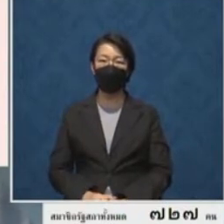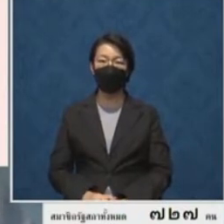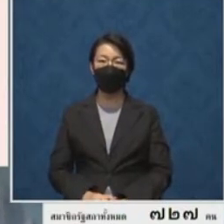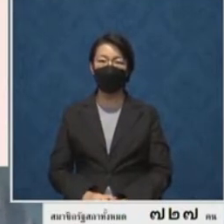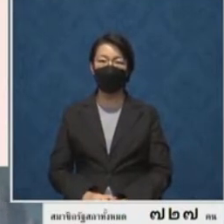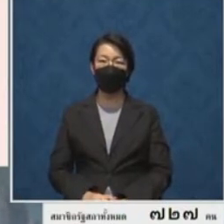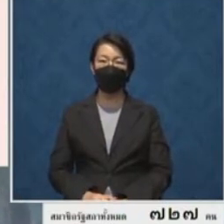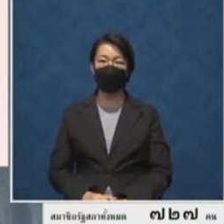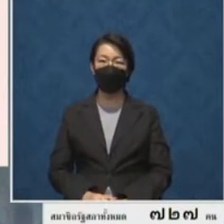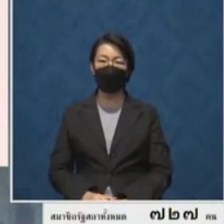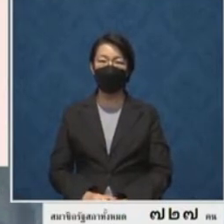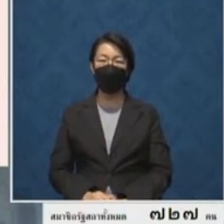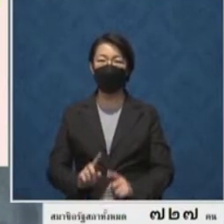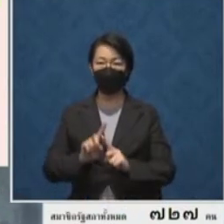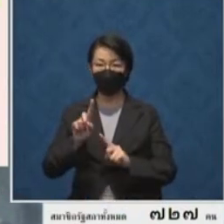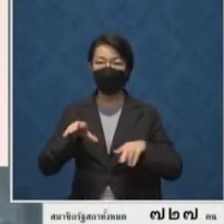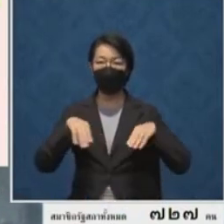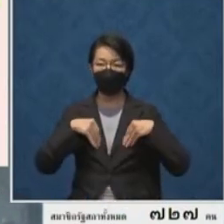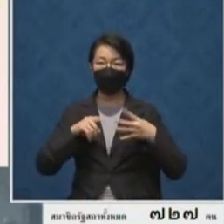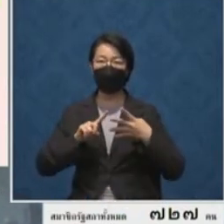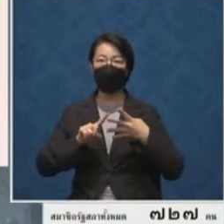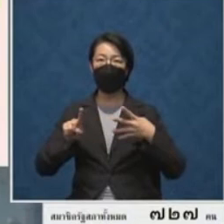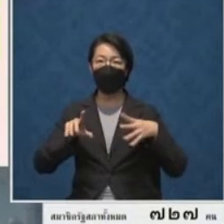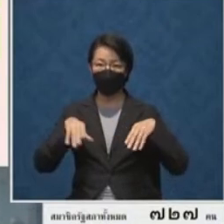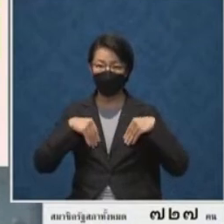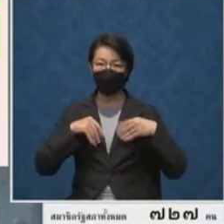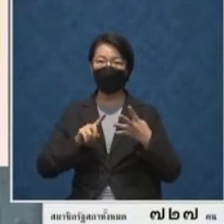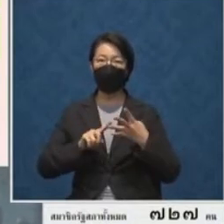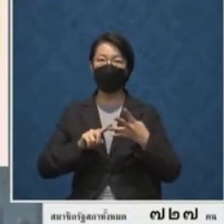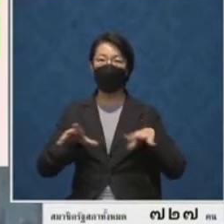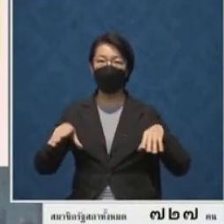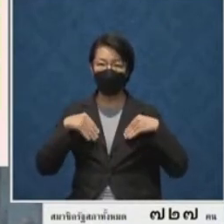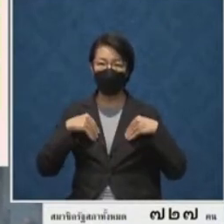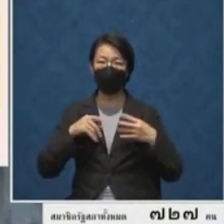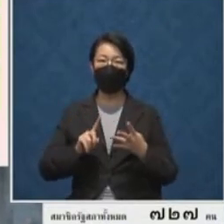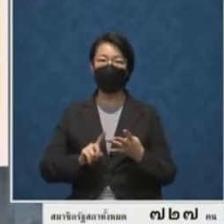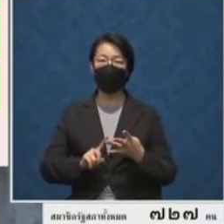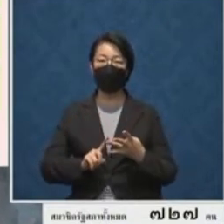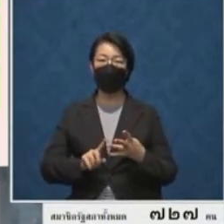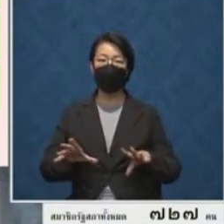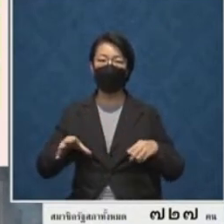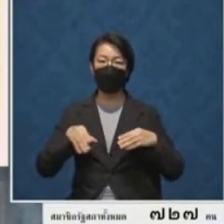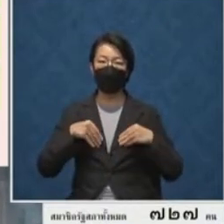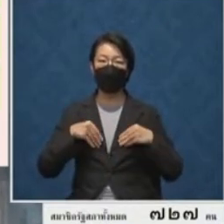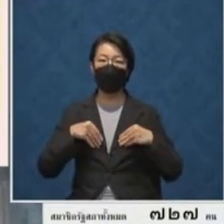1รับหลักการ2รับหลักการ3รับหลักการ4รับหลักการค่ะ